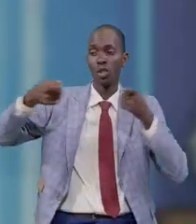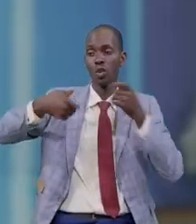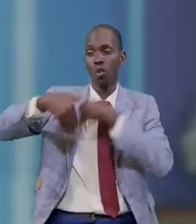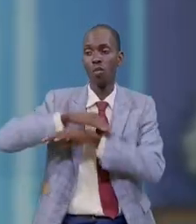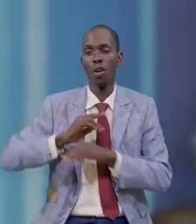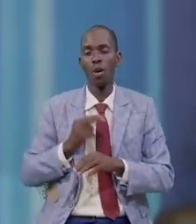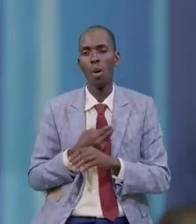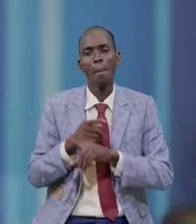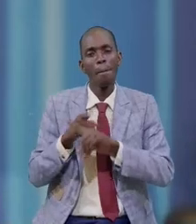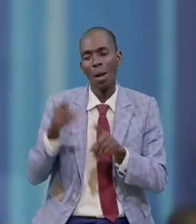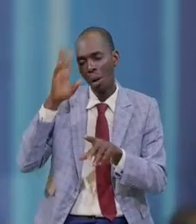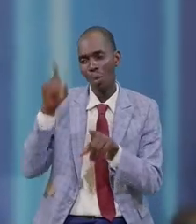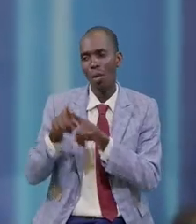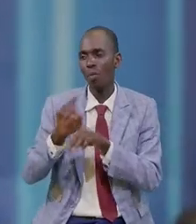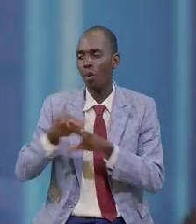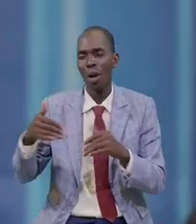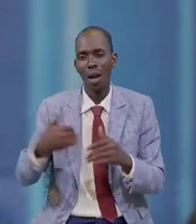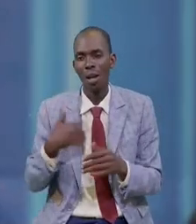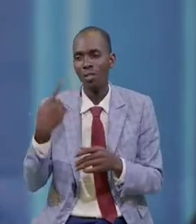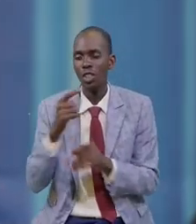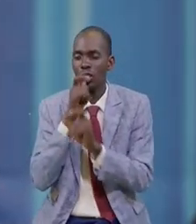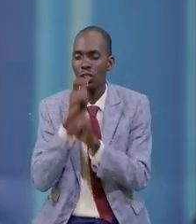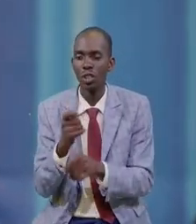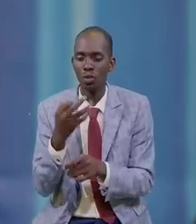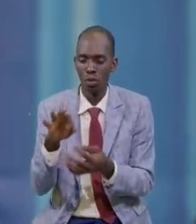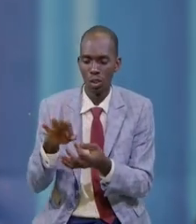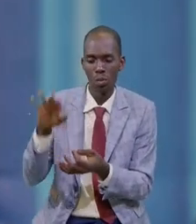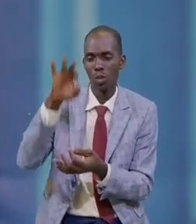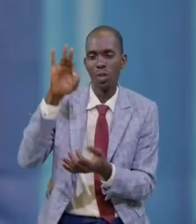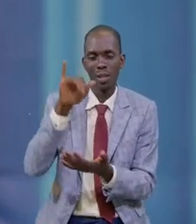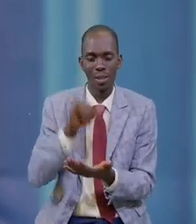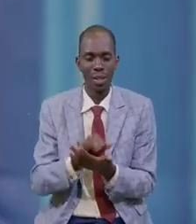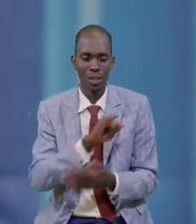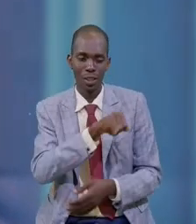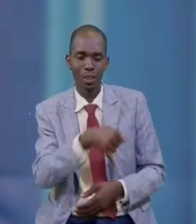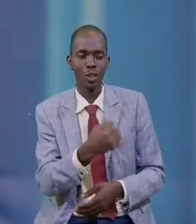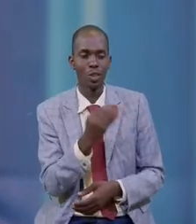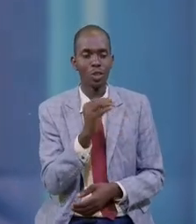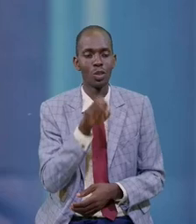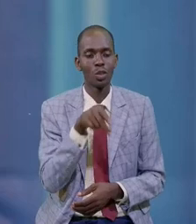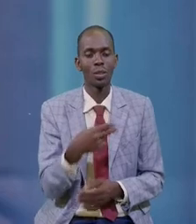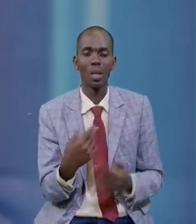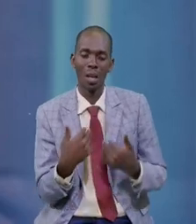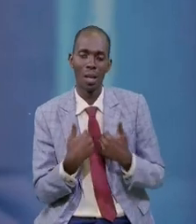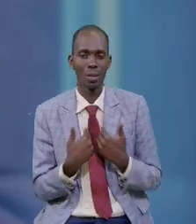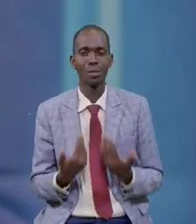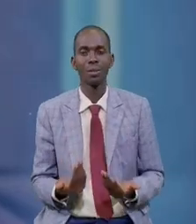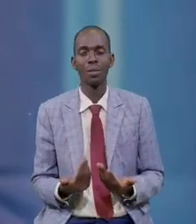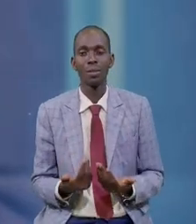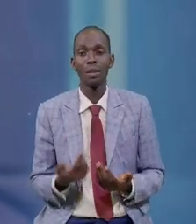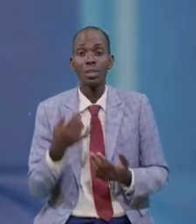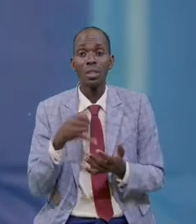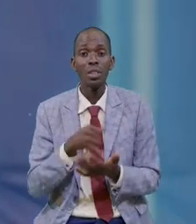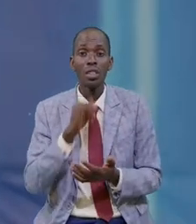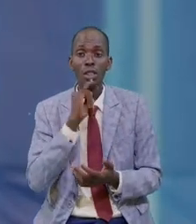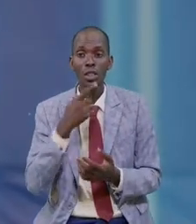mais n'avais pas un don spécial et Joseph c'est le don que tu as